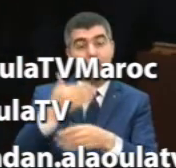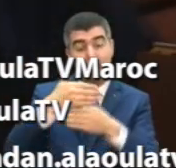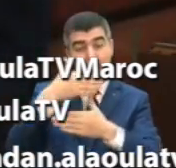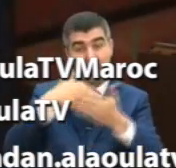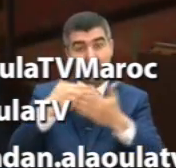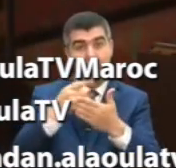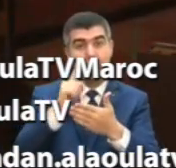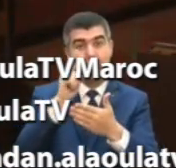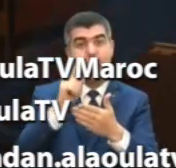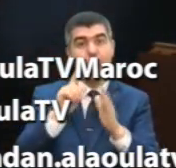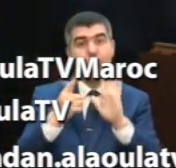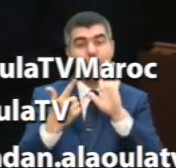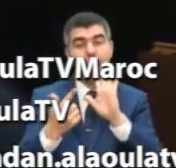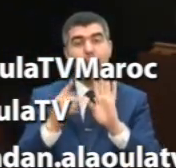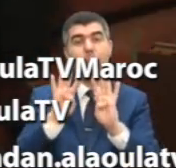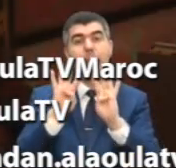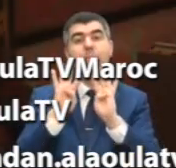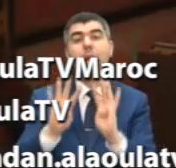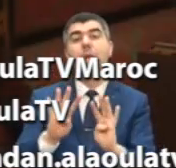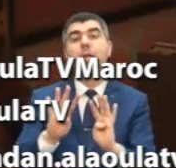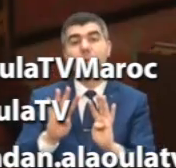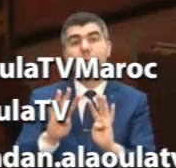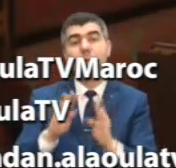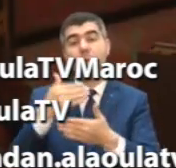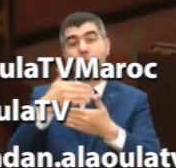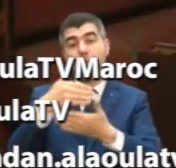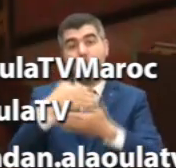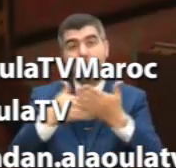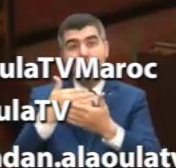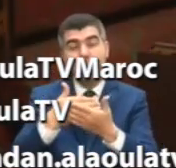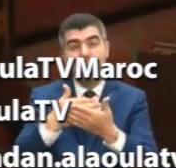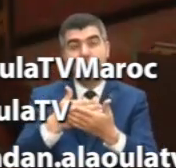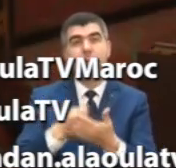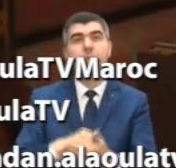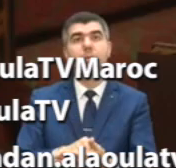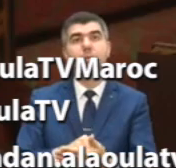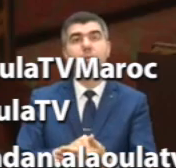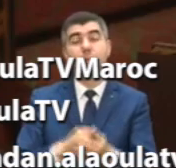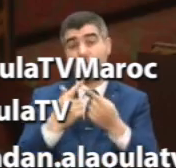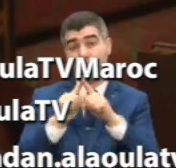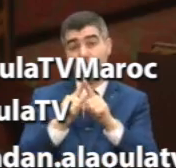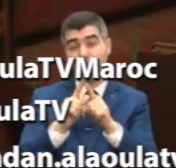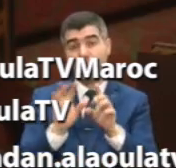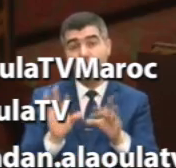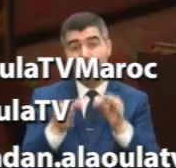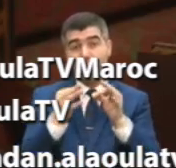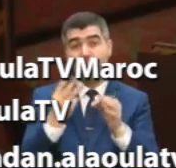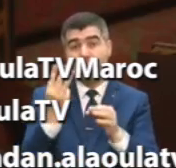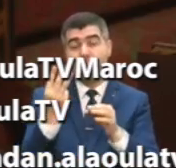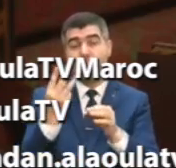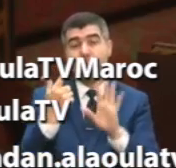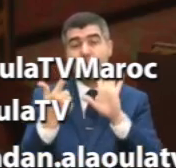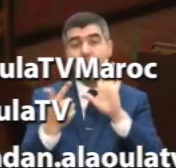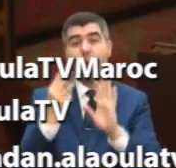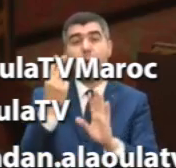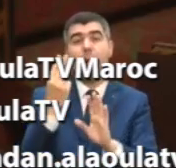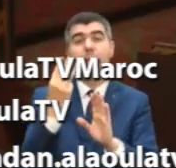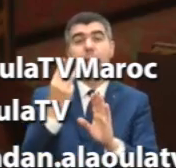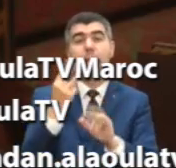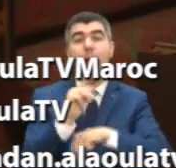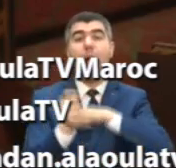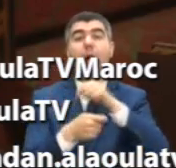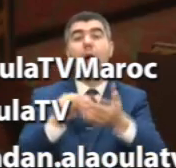87 مؤسسة تعليمية جديدة بالأسلاك الثلاث، منها 37 بالوسط القروي